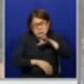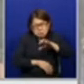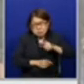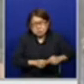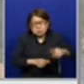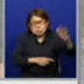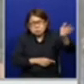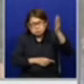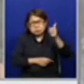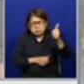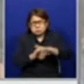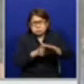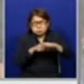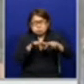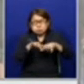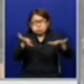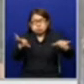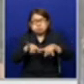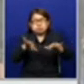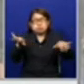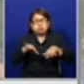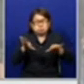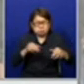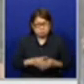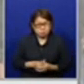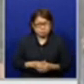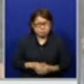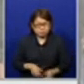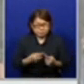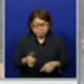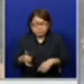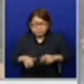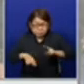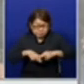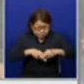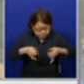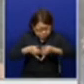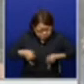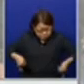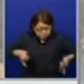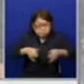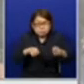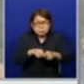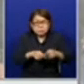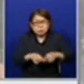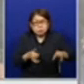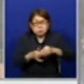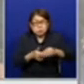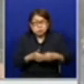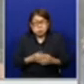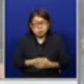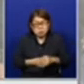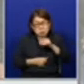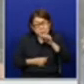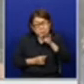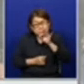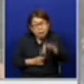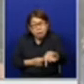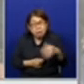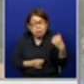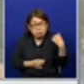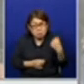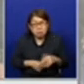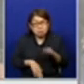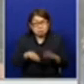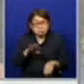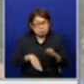ไหร่ก็กระจายเป็นดรอปเบ็ดแล้วโอกาสที่การติดเชื้อเนี่ยเขามีวิจารณ์วิจัยว่า R0 เนี่ยอาจจะถึง 2-2.5 ทำให้ก